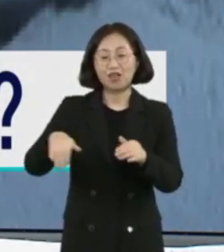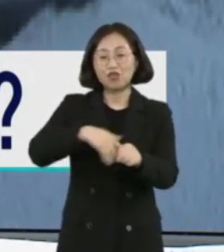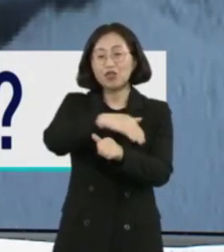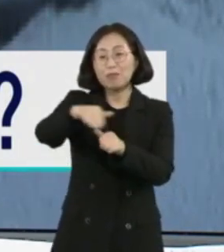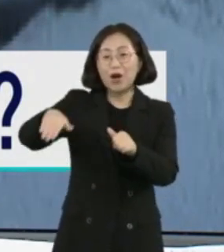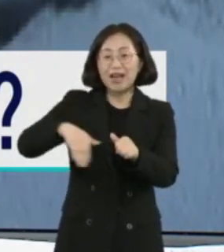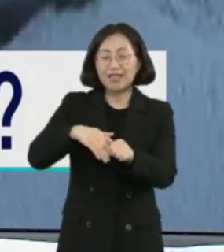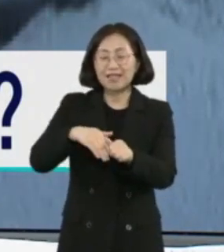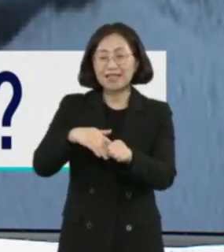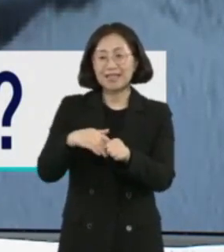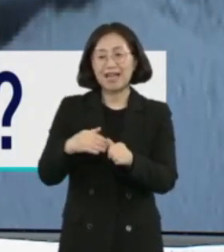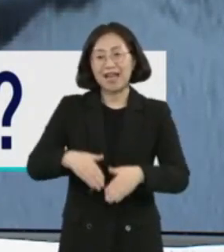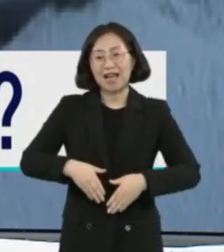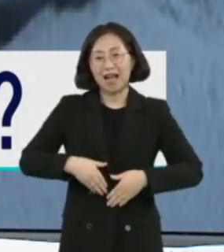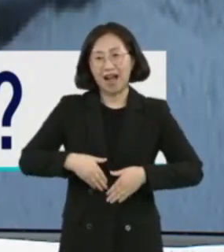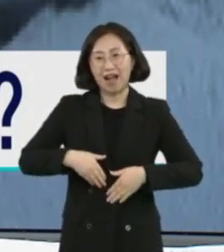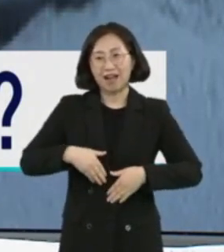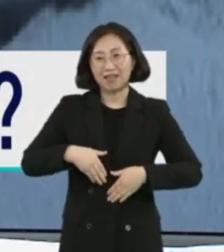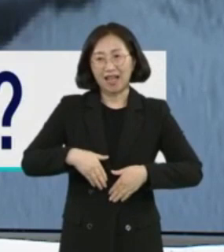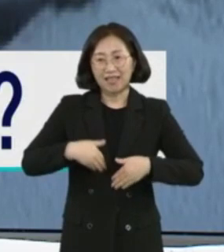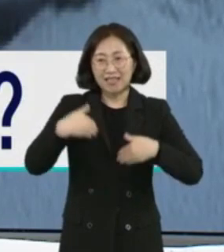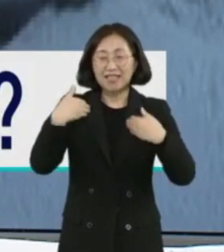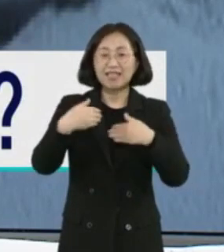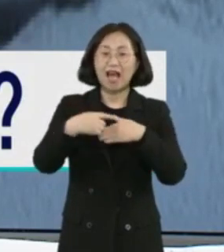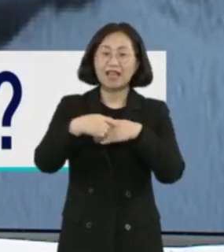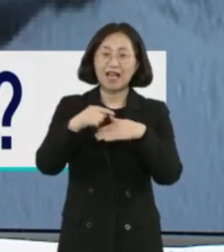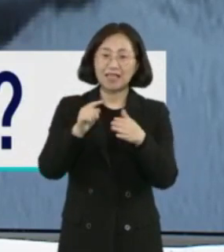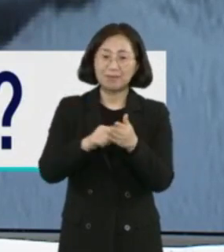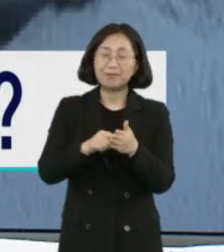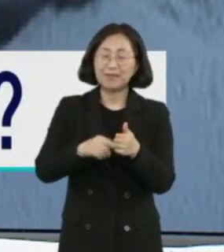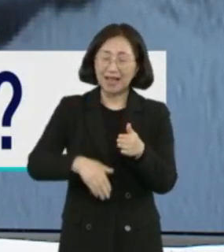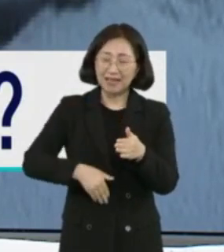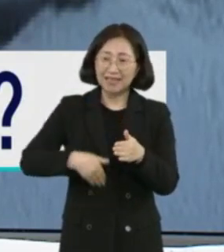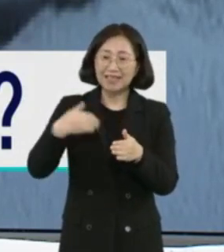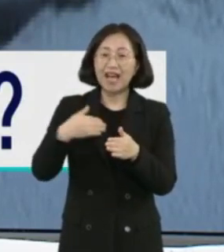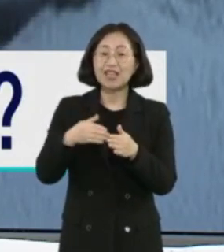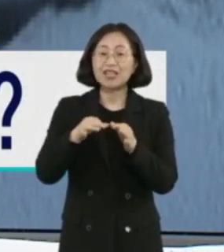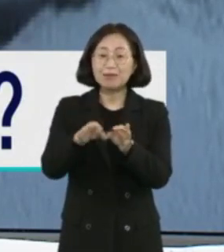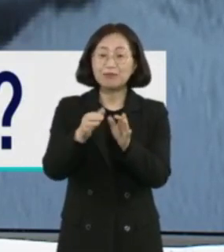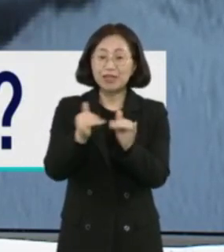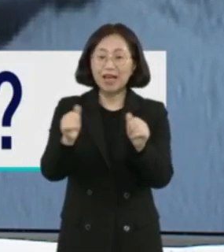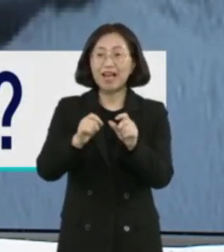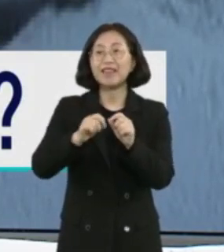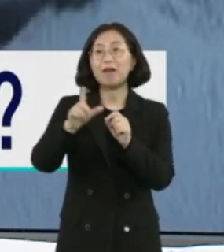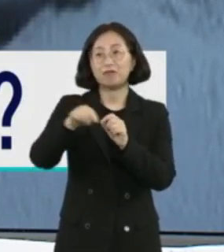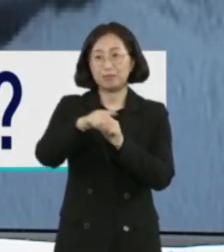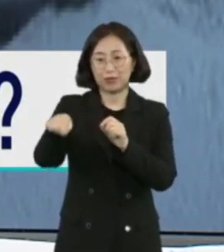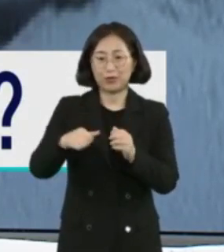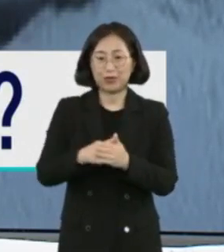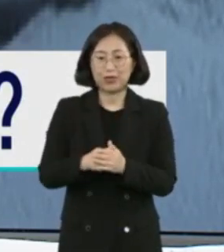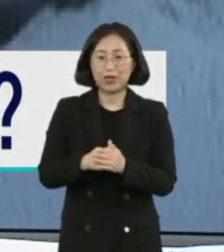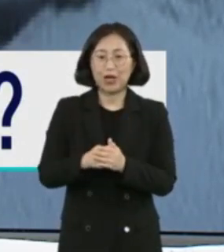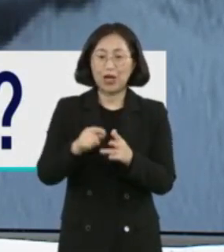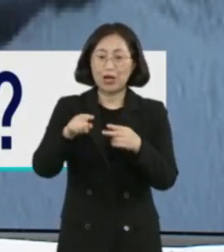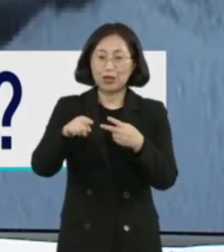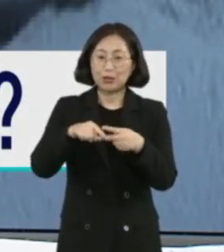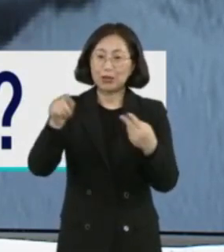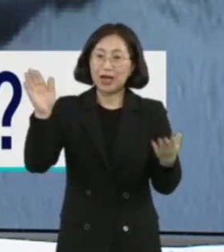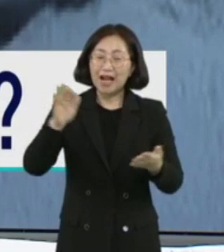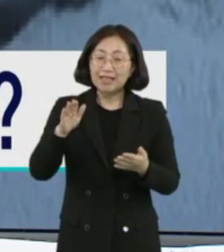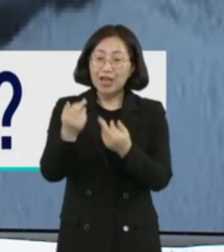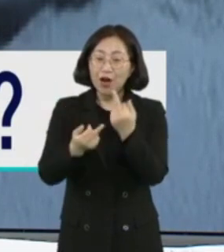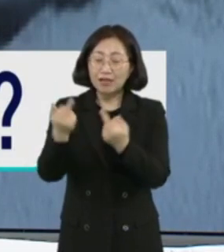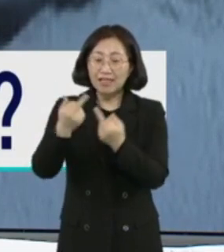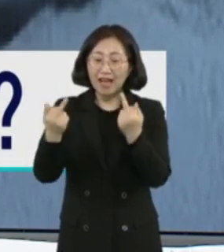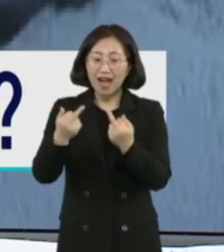실제로는 대부분입니다. 공주의 한 지구대 앞에 익명의 천사 형제가 어려운 이웃들을 위해 써달라며 돼지 저금통을 두고